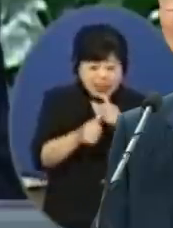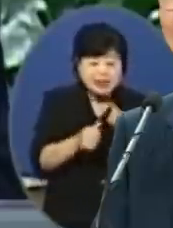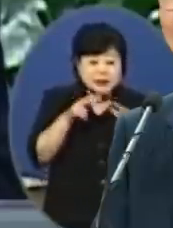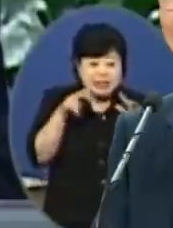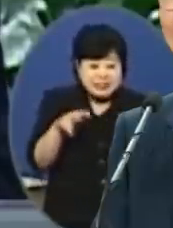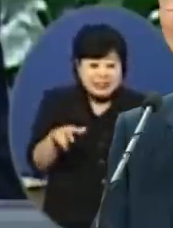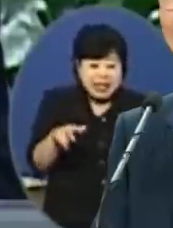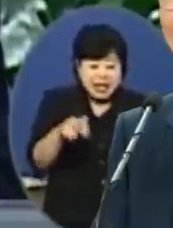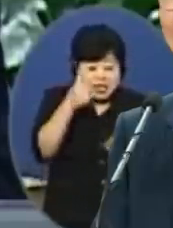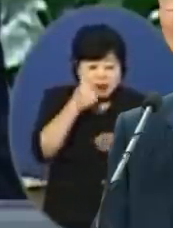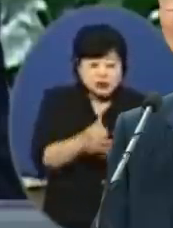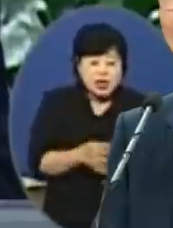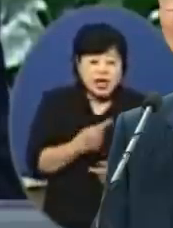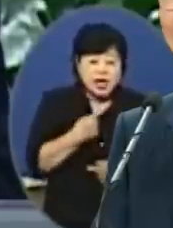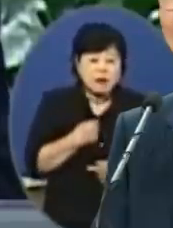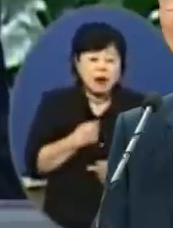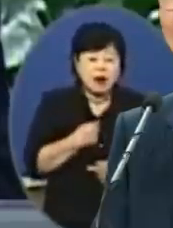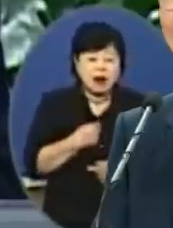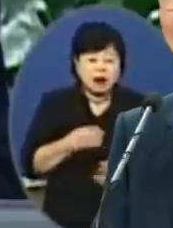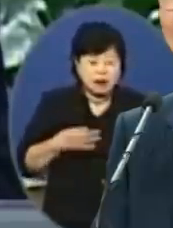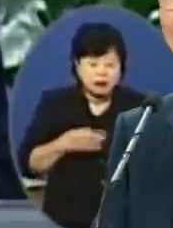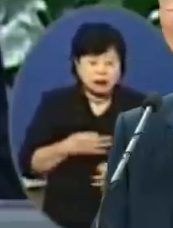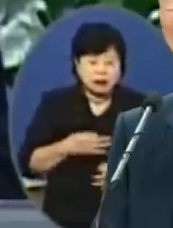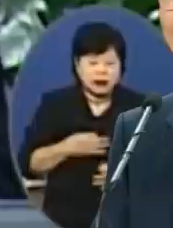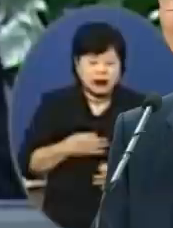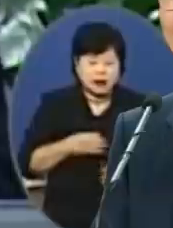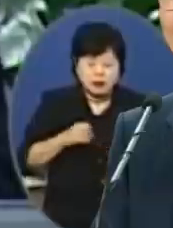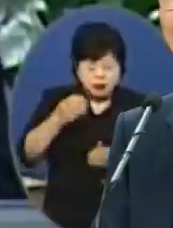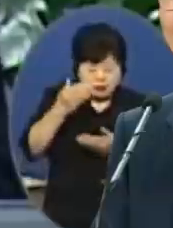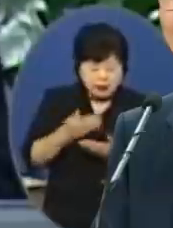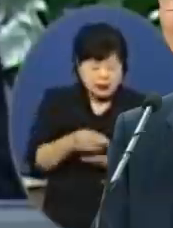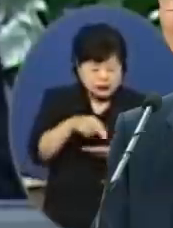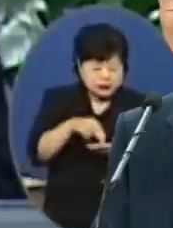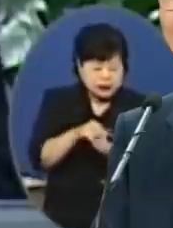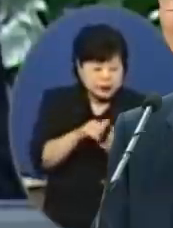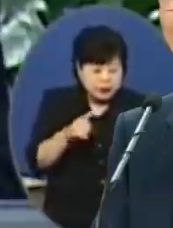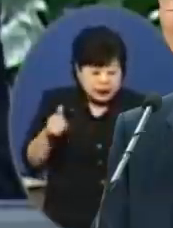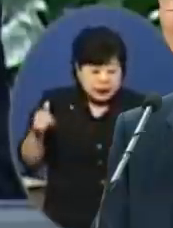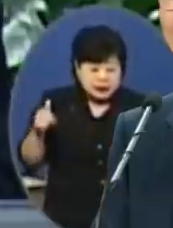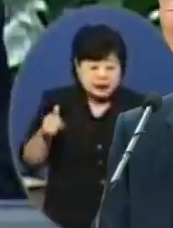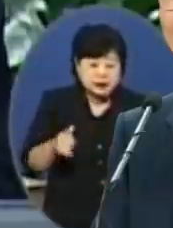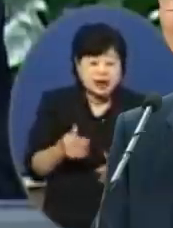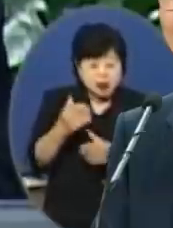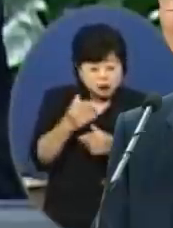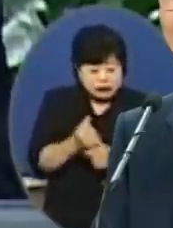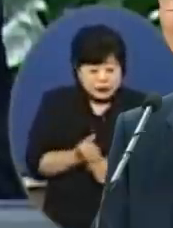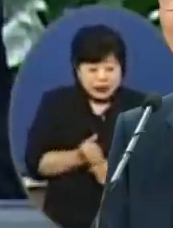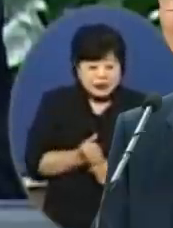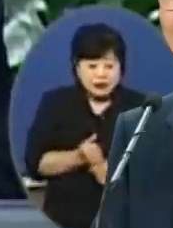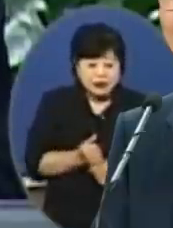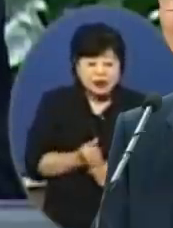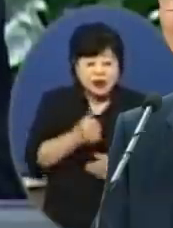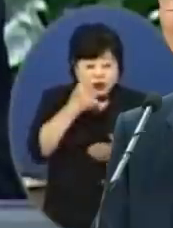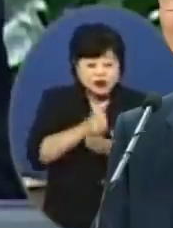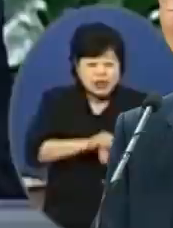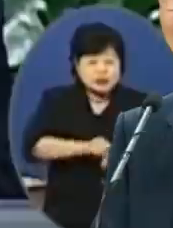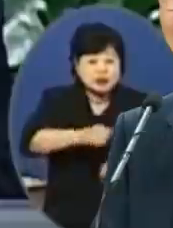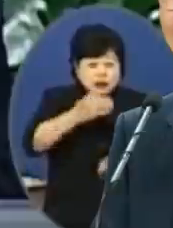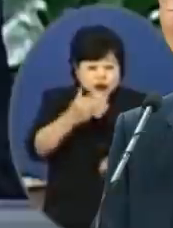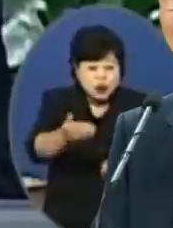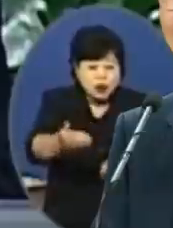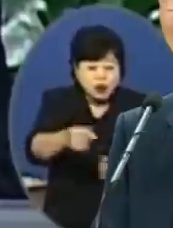이제 죄를 짓고 불의하고 추악하고 버림을 받아야 마땅한 사람들을 붙잡아서 죄를